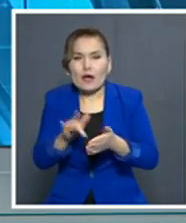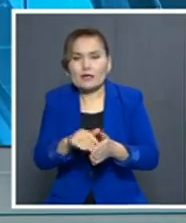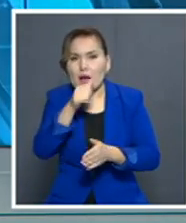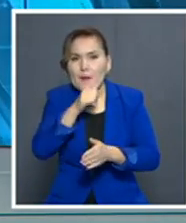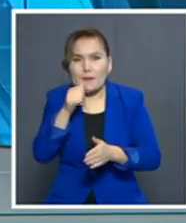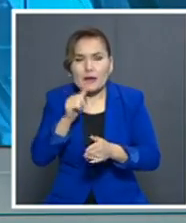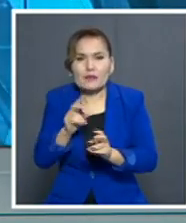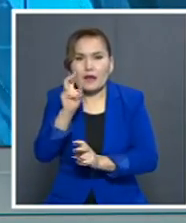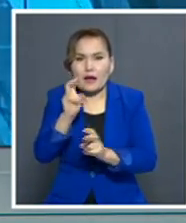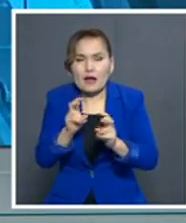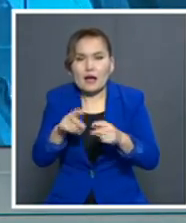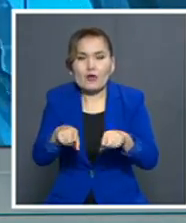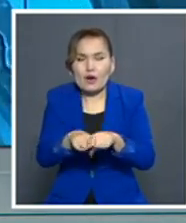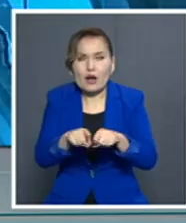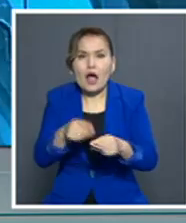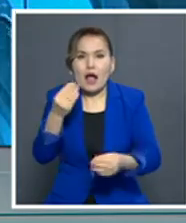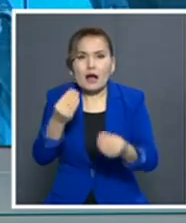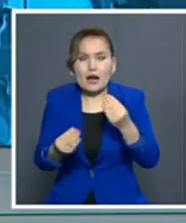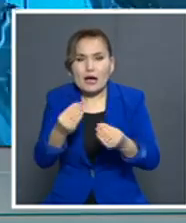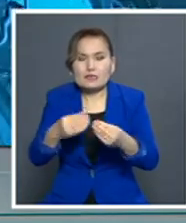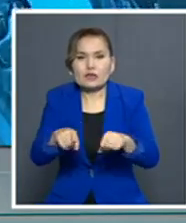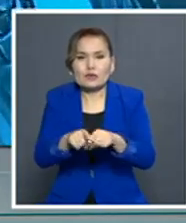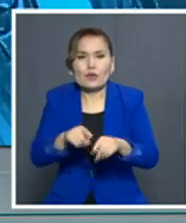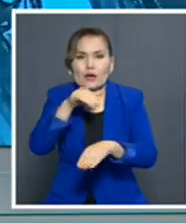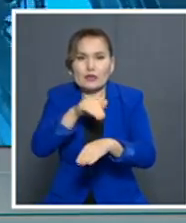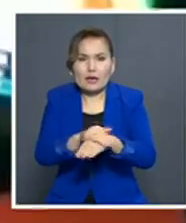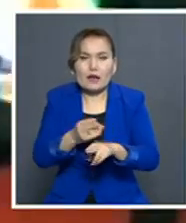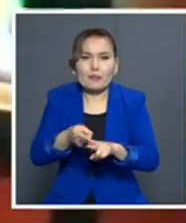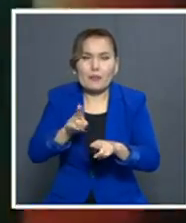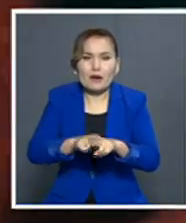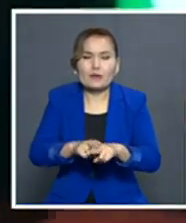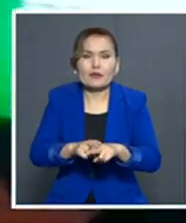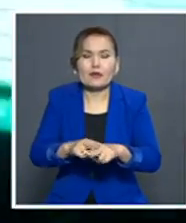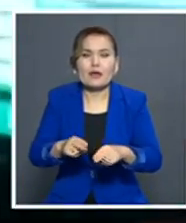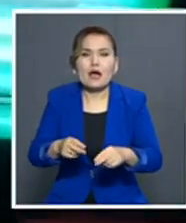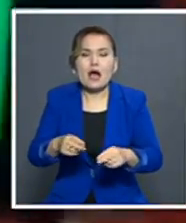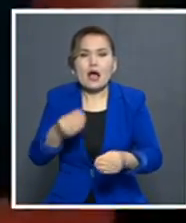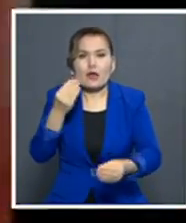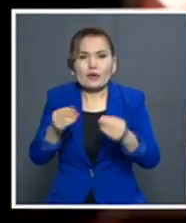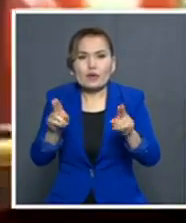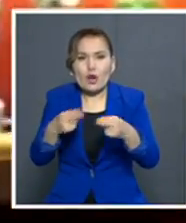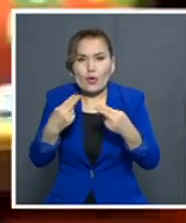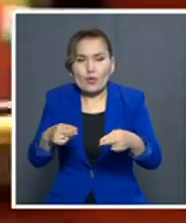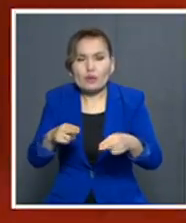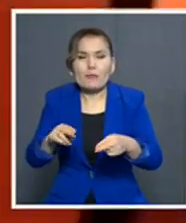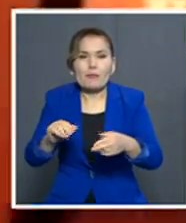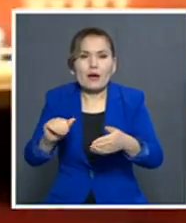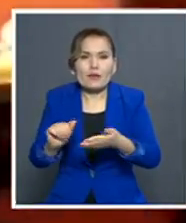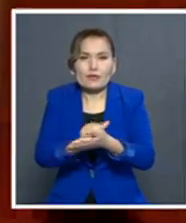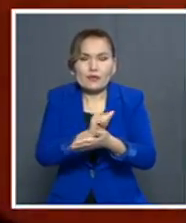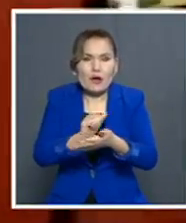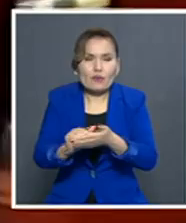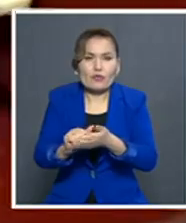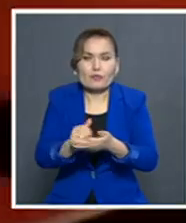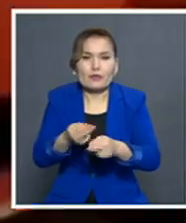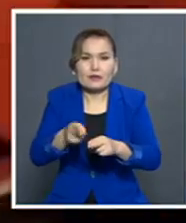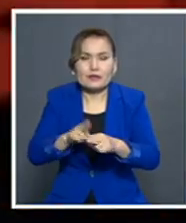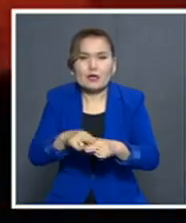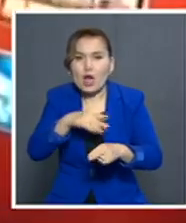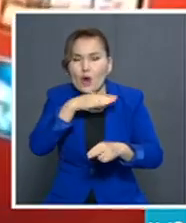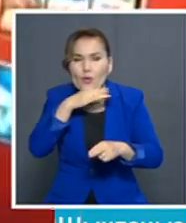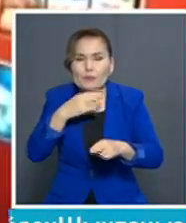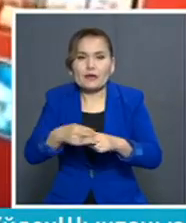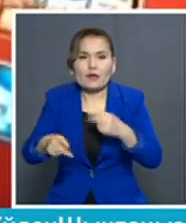істеген казино анықталды. Бұл жерден компьютерлер ғимаратты жалға алу бойынша келісімшарт құжаттары тәркіленді. Қазір заңсыз